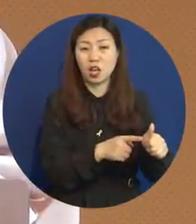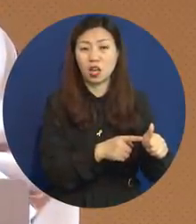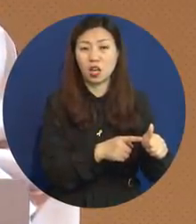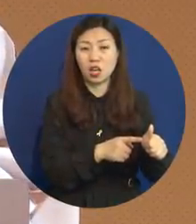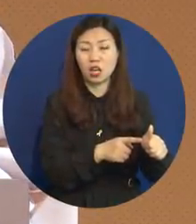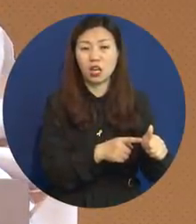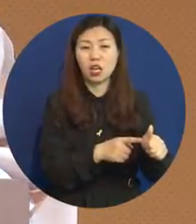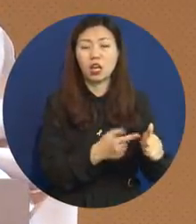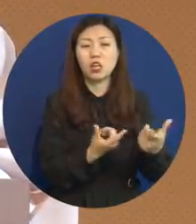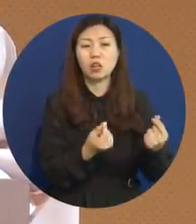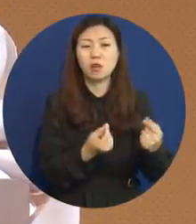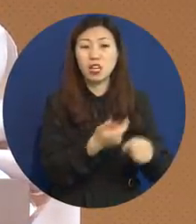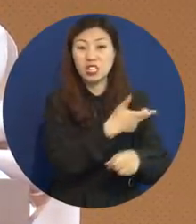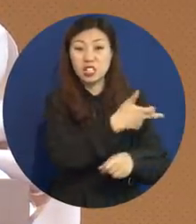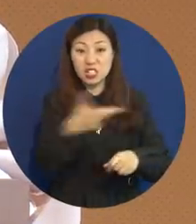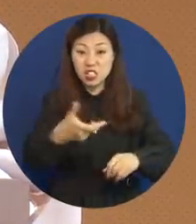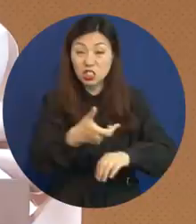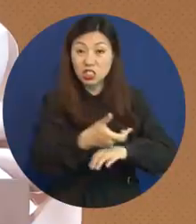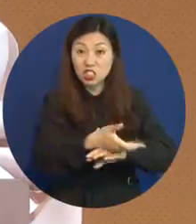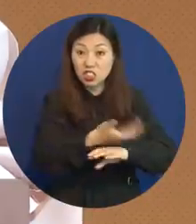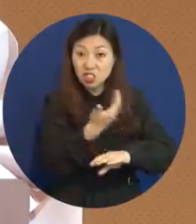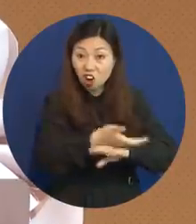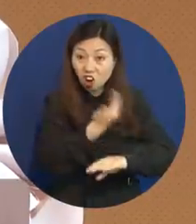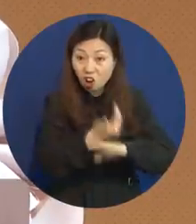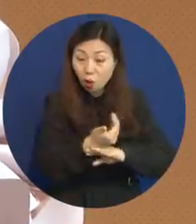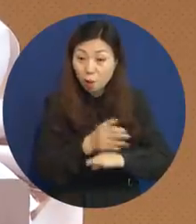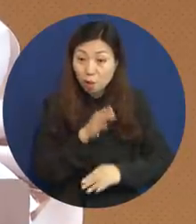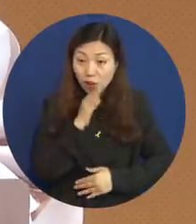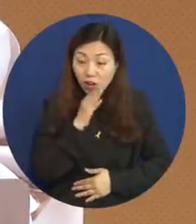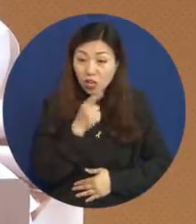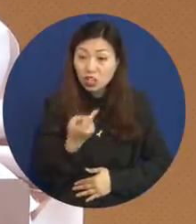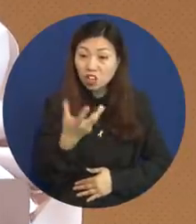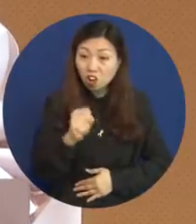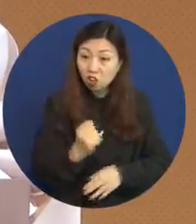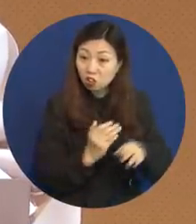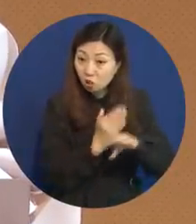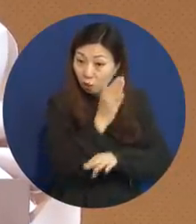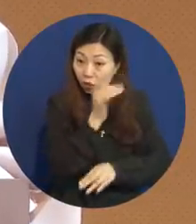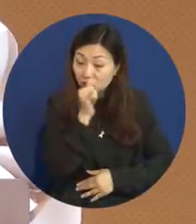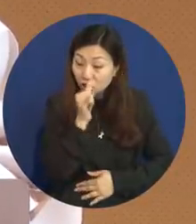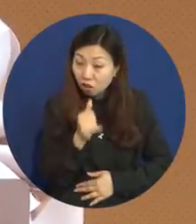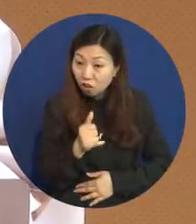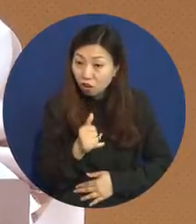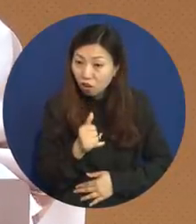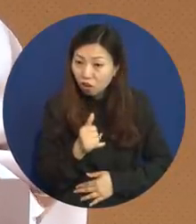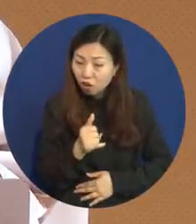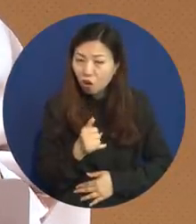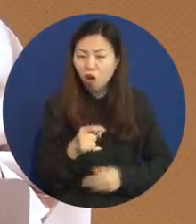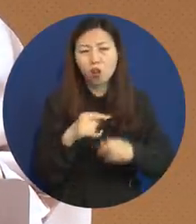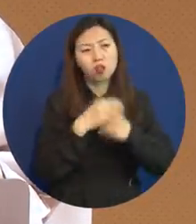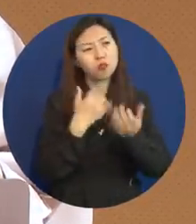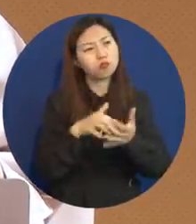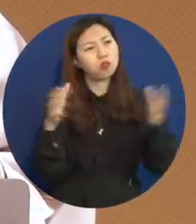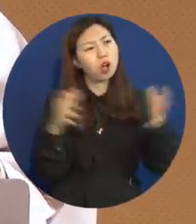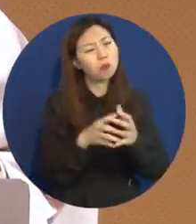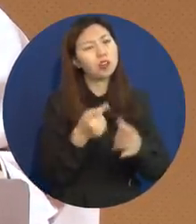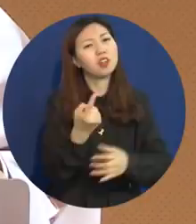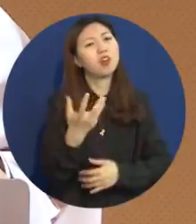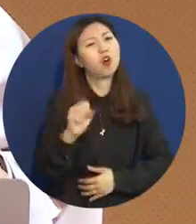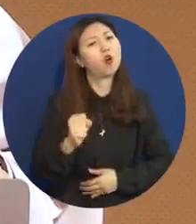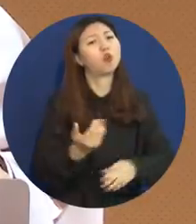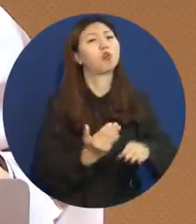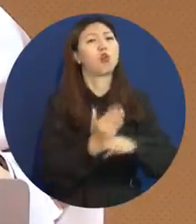차가 또 대형 트럭이요? 네. 1억이 넘는 거요? 다 하니까 1억이 넘더라고요.